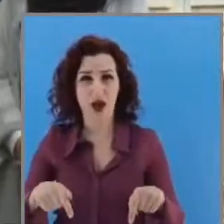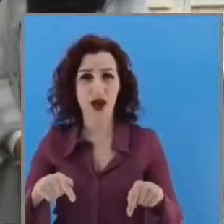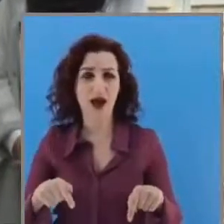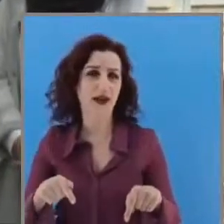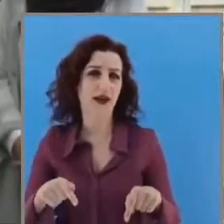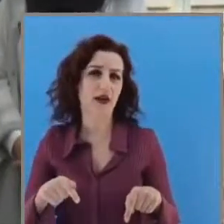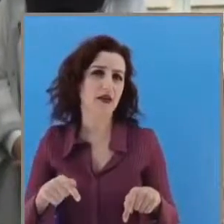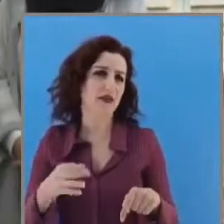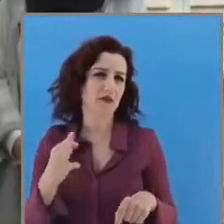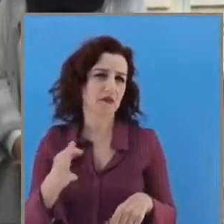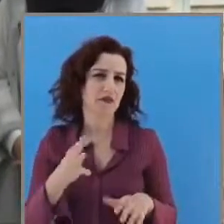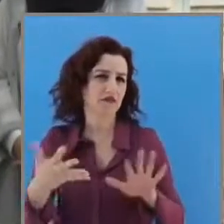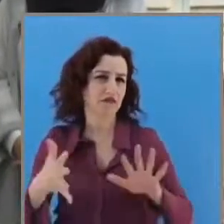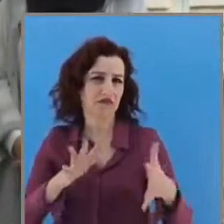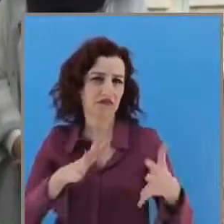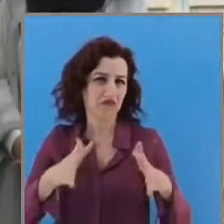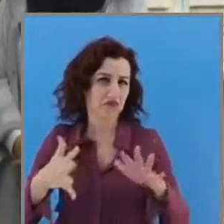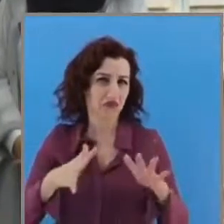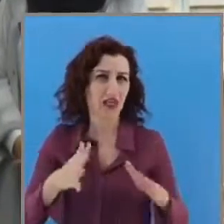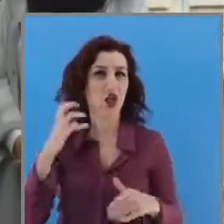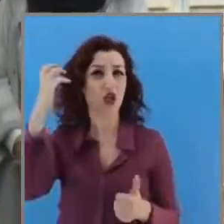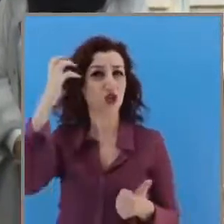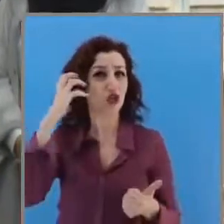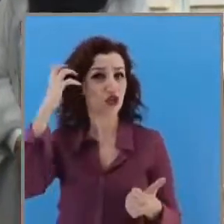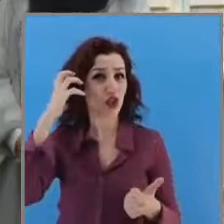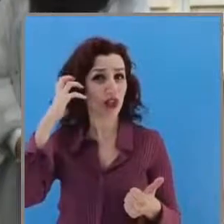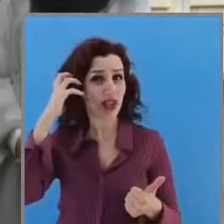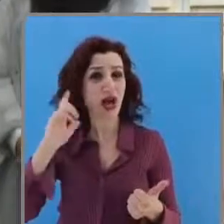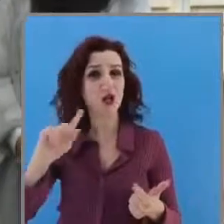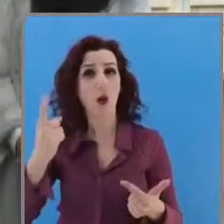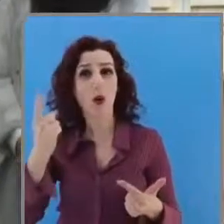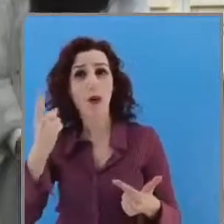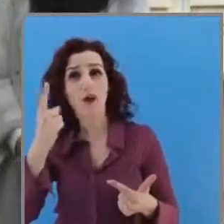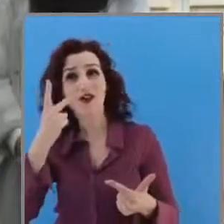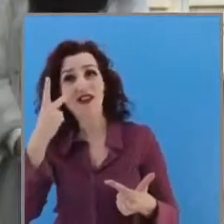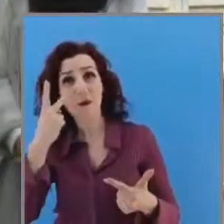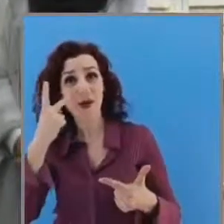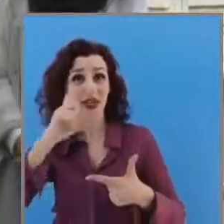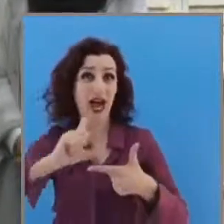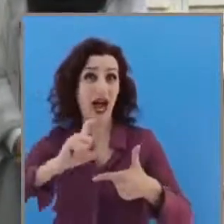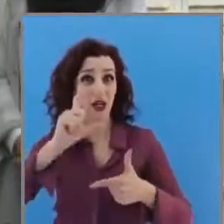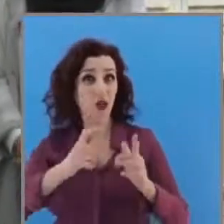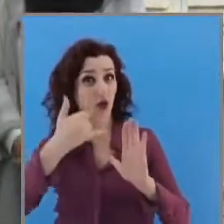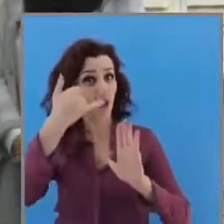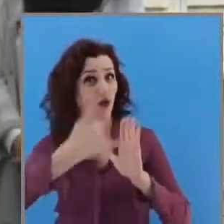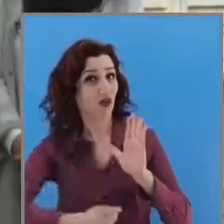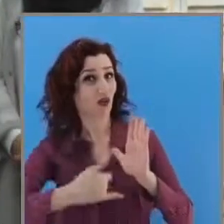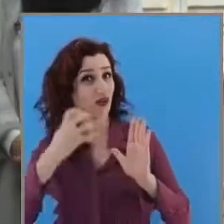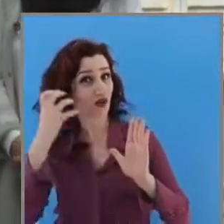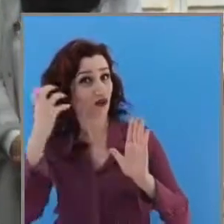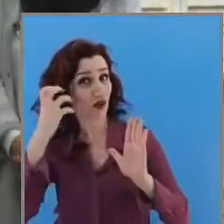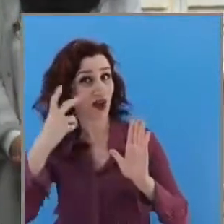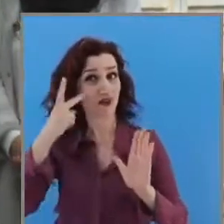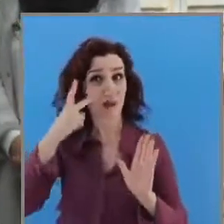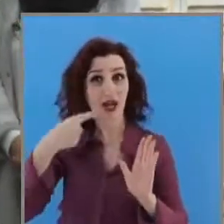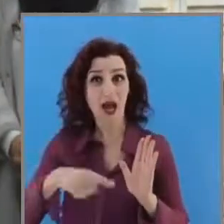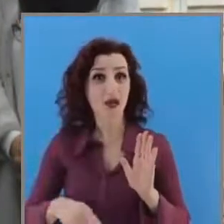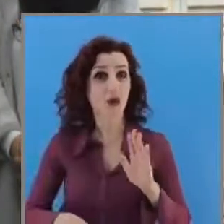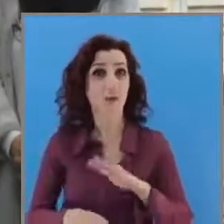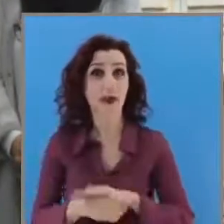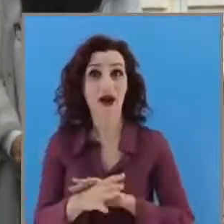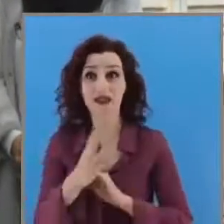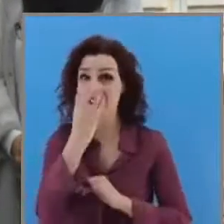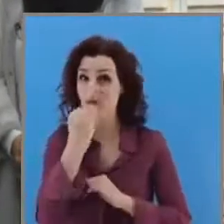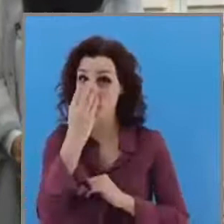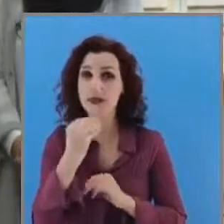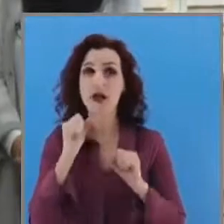avverrà tra fine gennaio e i primi di febbraio. Ecco, questo comporterà un aumento di sintomi